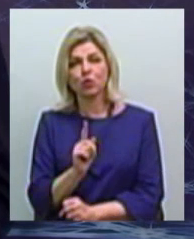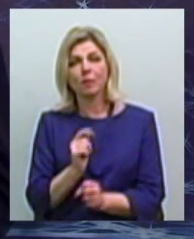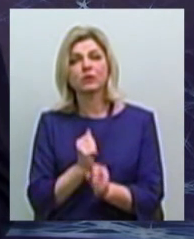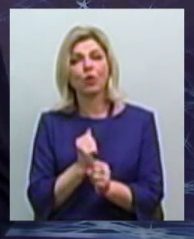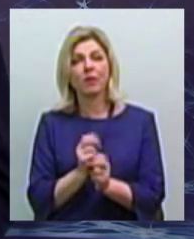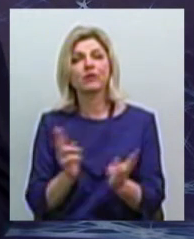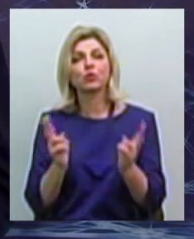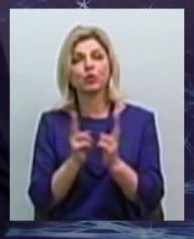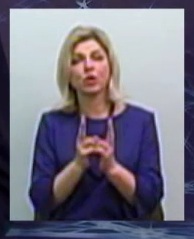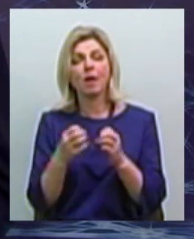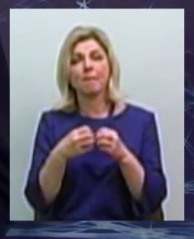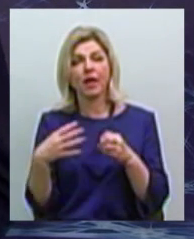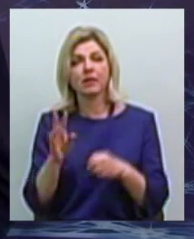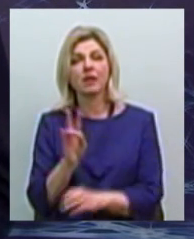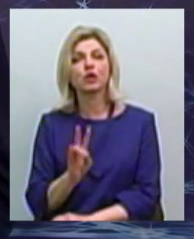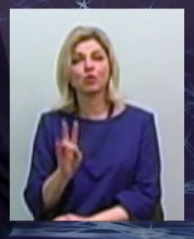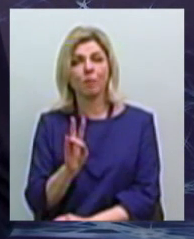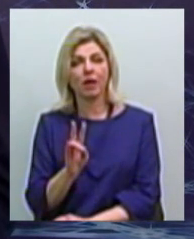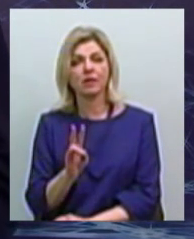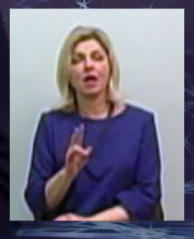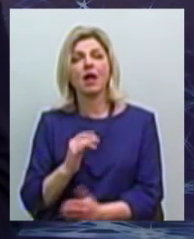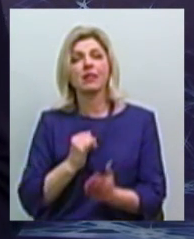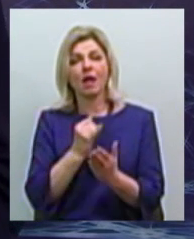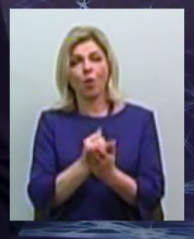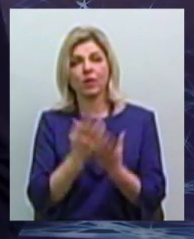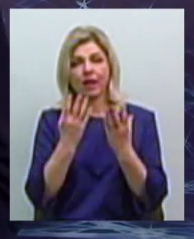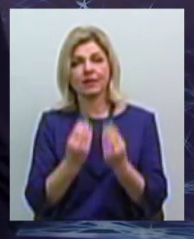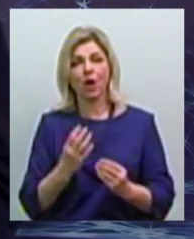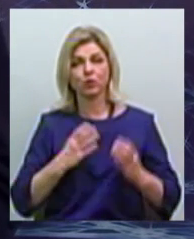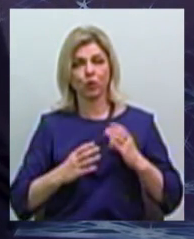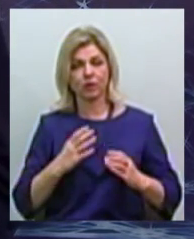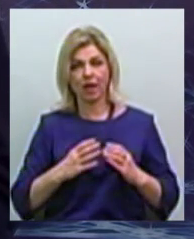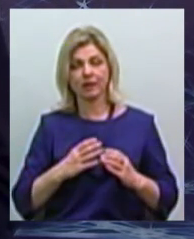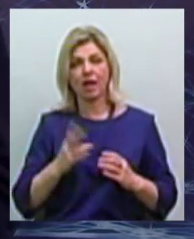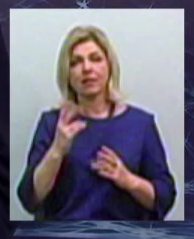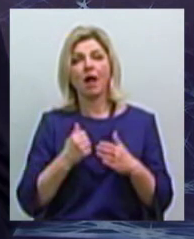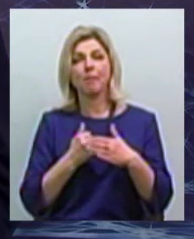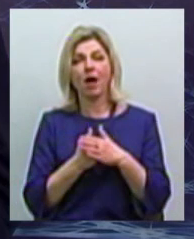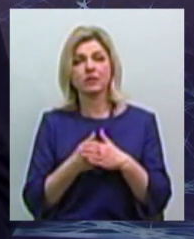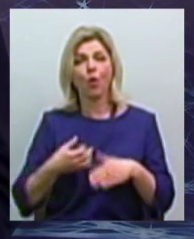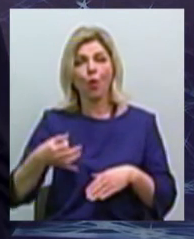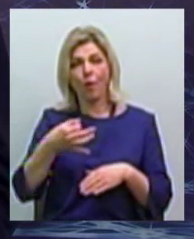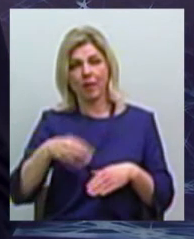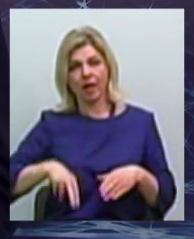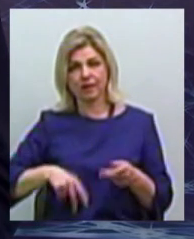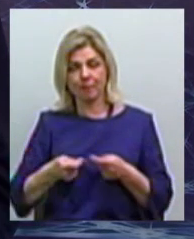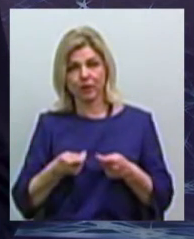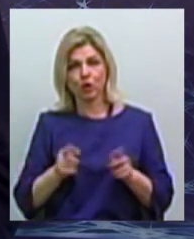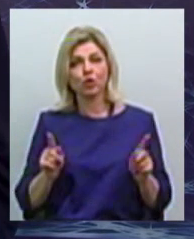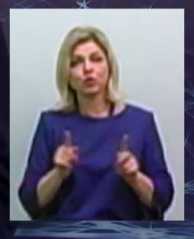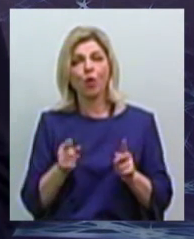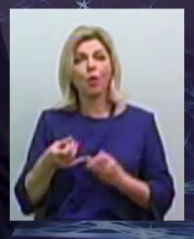зробити зустріч 15 листопада з нагоди Дня студента на базі облдержадміністрації для того, щоб обсудити